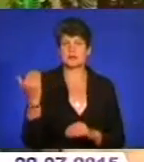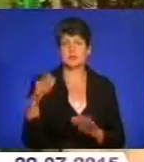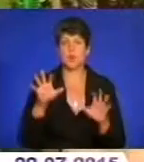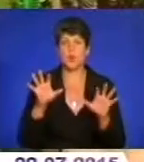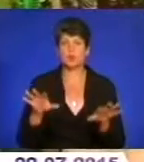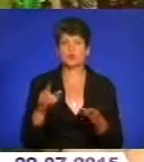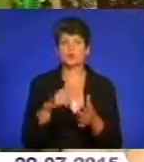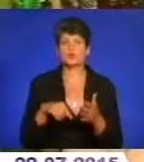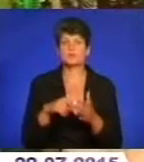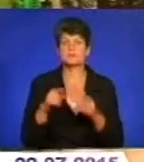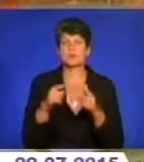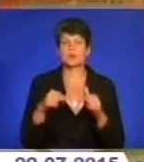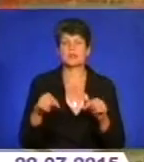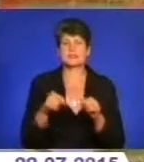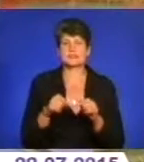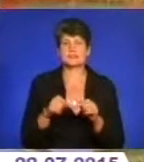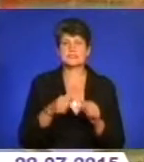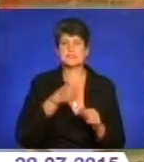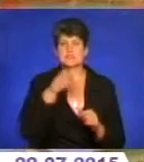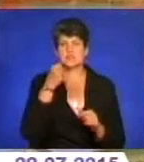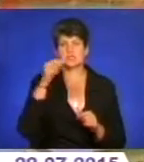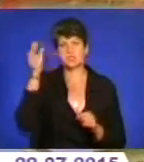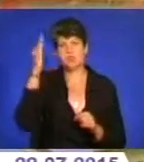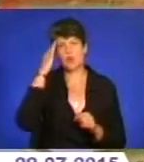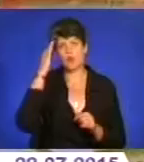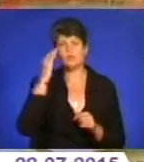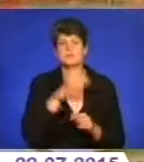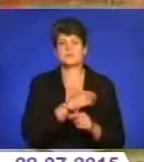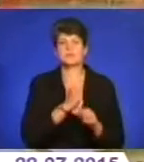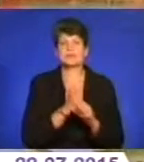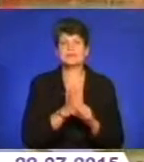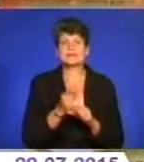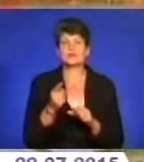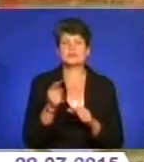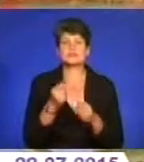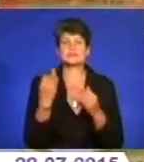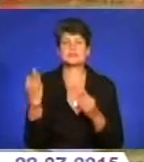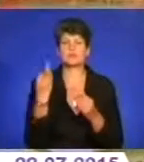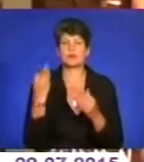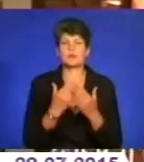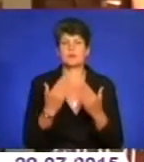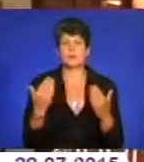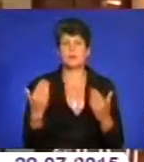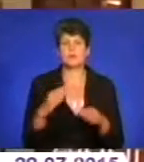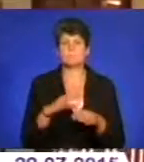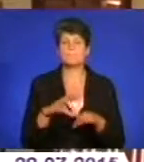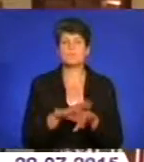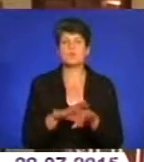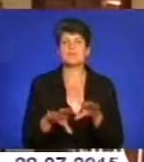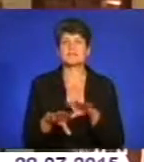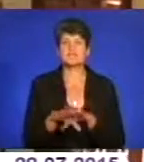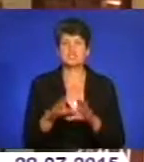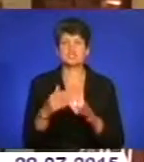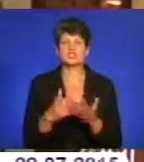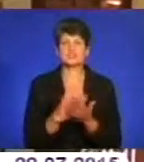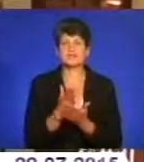головою міської організації. Старший науковий співробітник Тернопільського історико-меморіального музею політичних в'язнів, заслужений